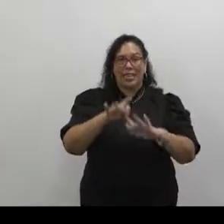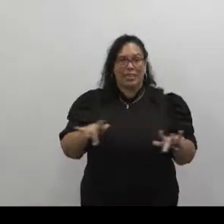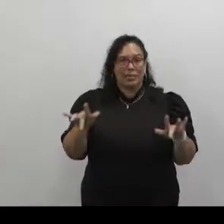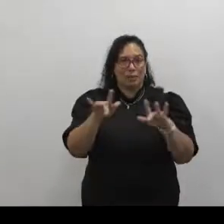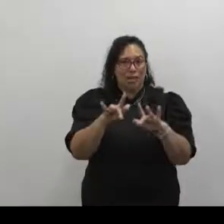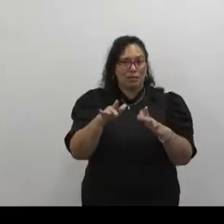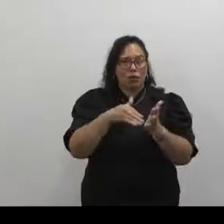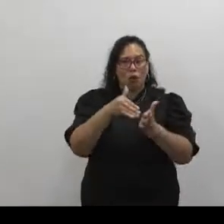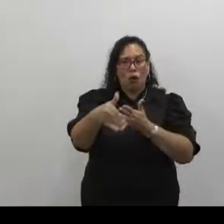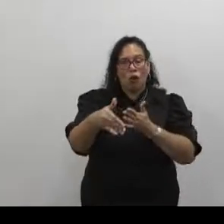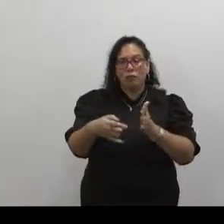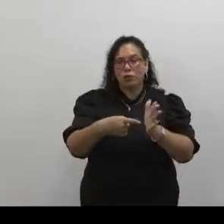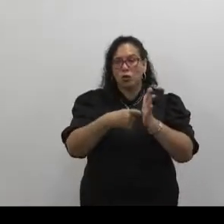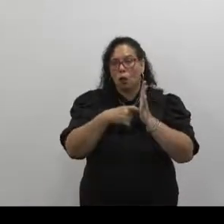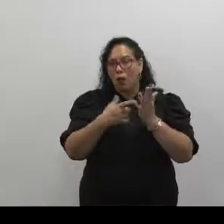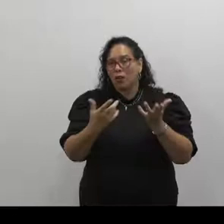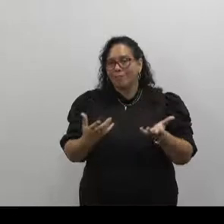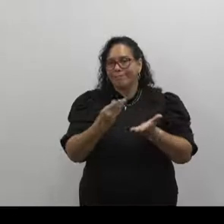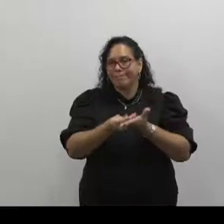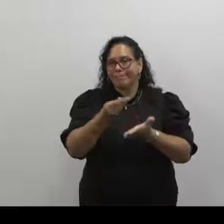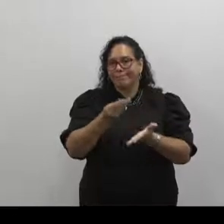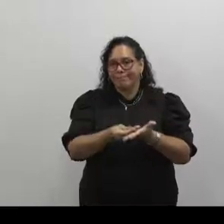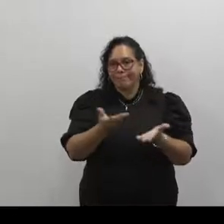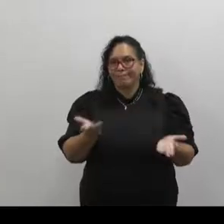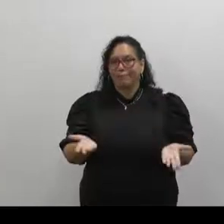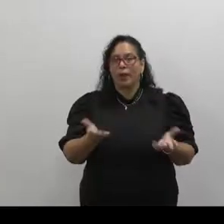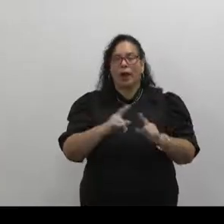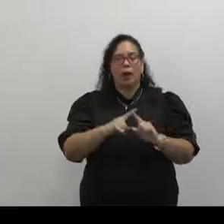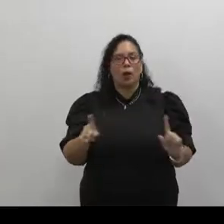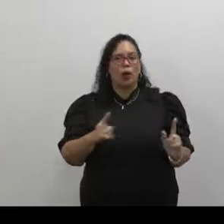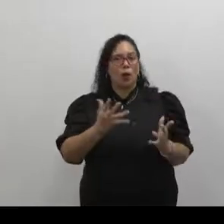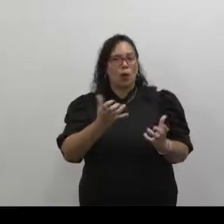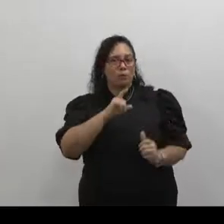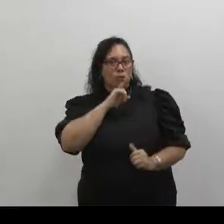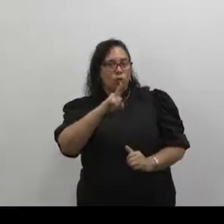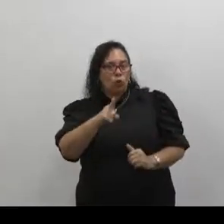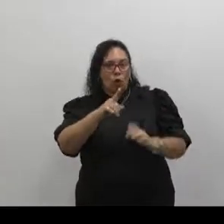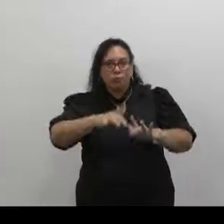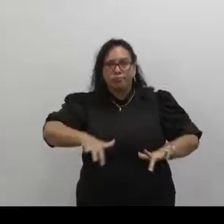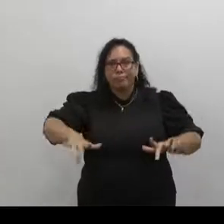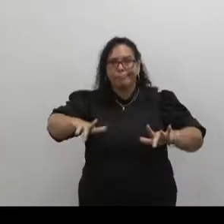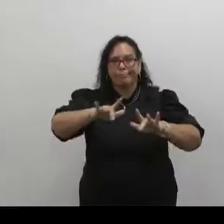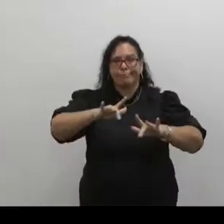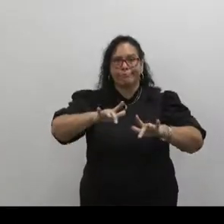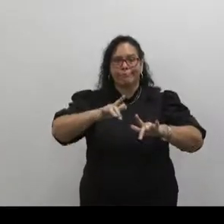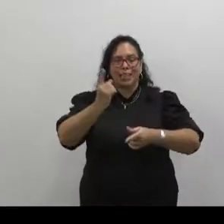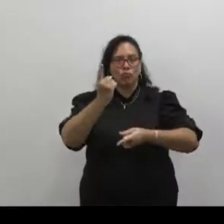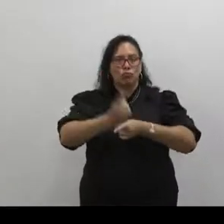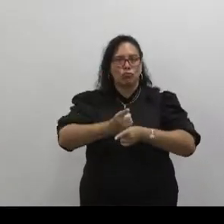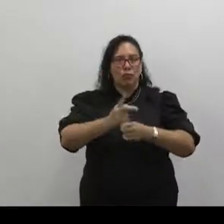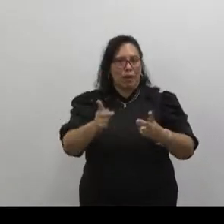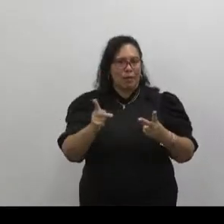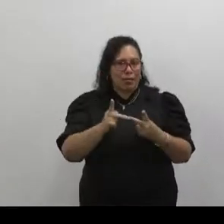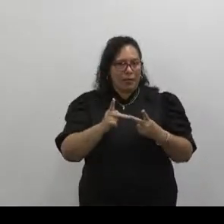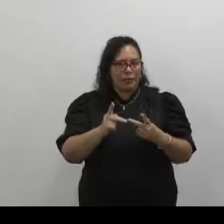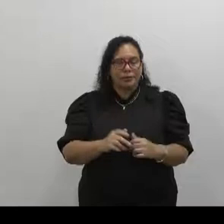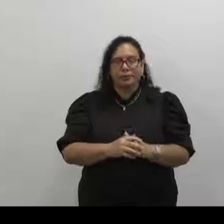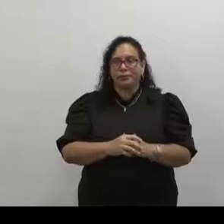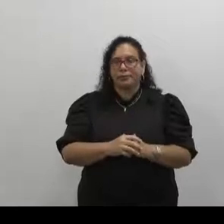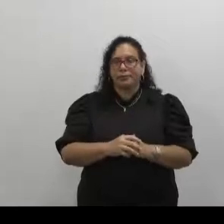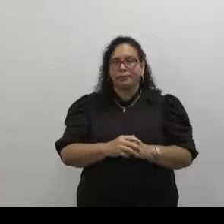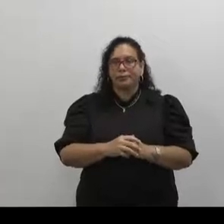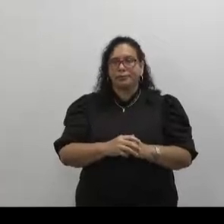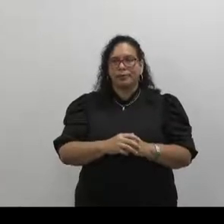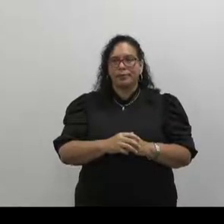khi trời ca cần lãnh thống lọ hỏi ca nào cần lãnh thống nâng vì trời ca xã hội trả ơn xâm rạp sang song